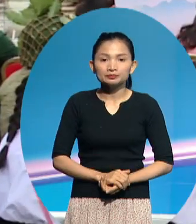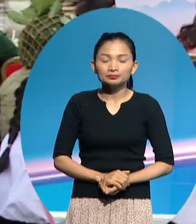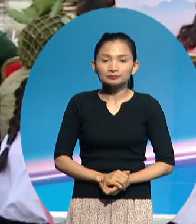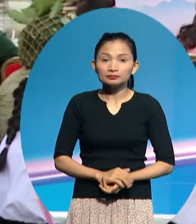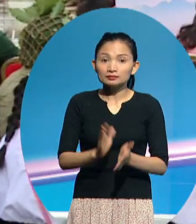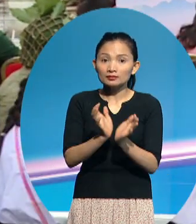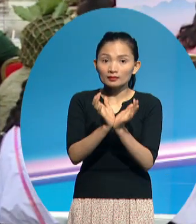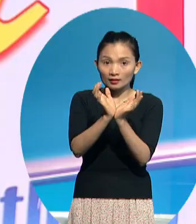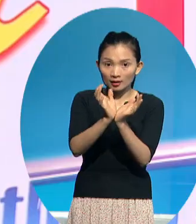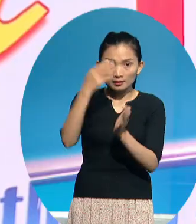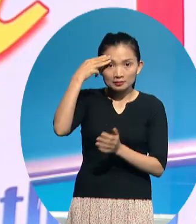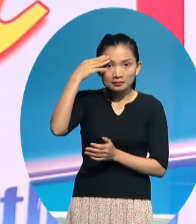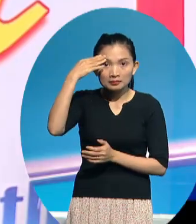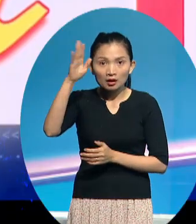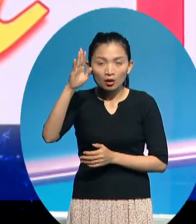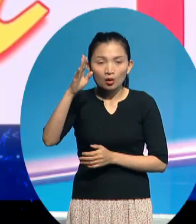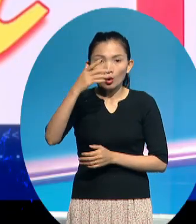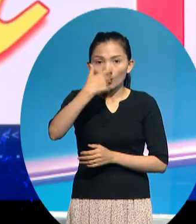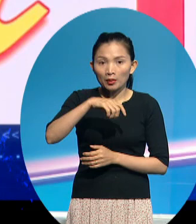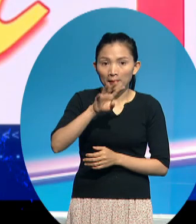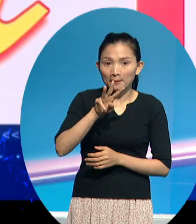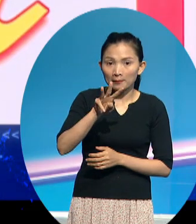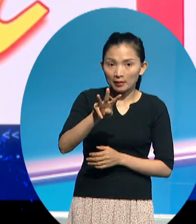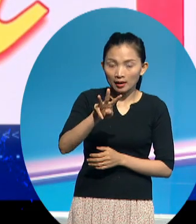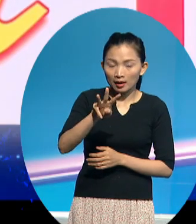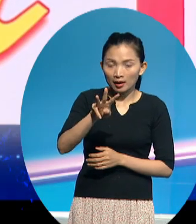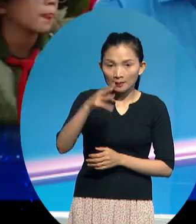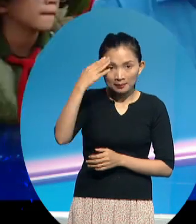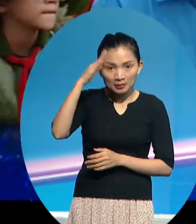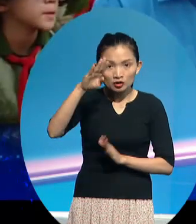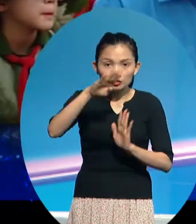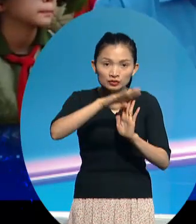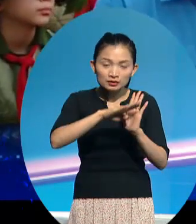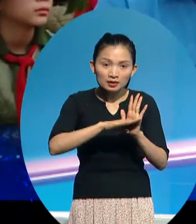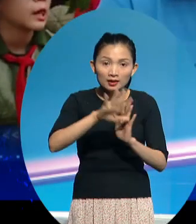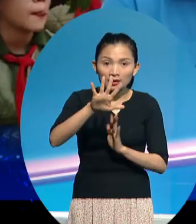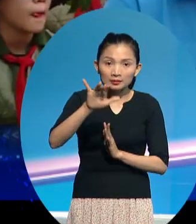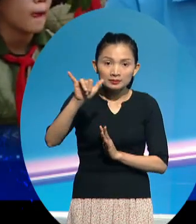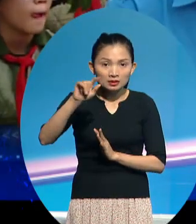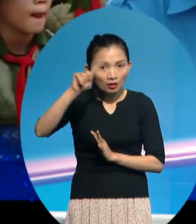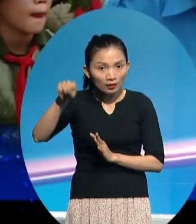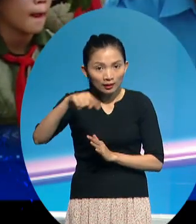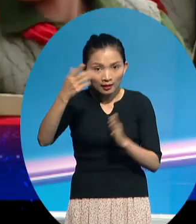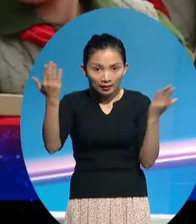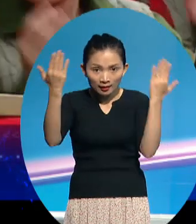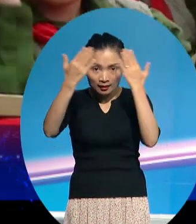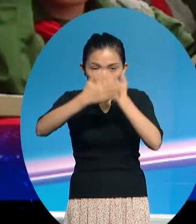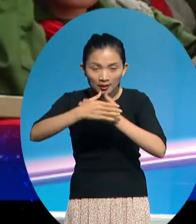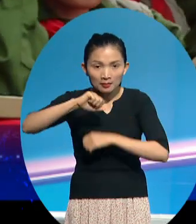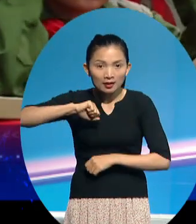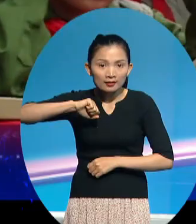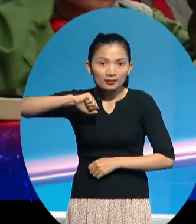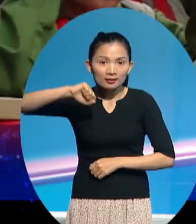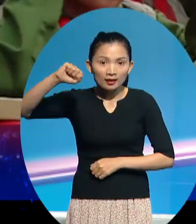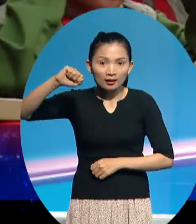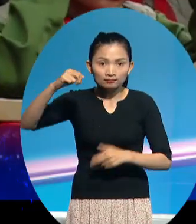Tại lễ khai mạc, Quận Đoàn 3 đã phát động đợt thi đua 56 ngày đêm chào mừng kỷ niệm 70 năm chiến thắng Điện Biên Phủ với nhiều tuyến hoạt động trọng tâm